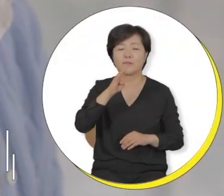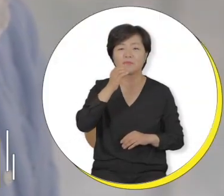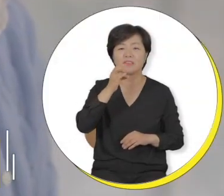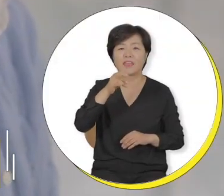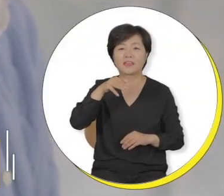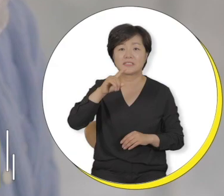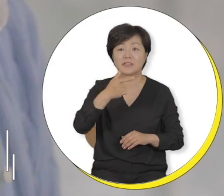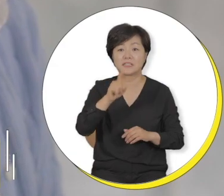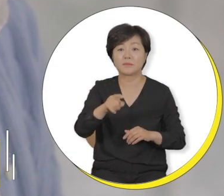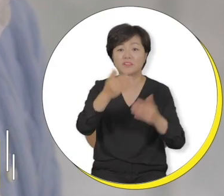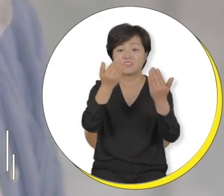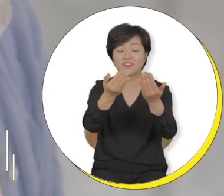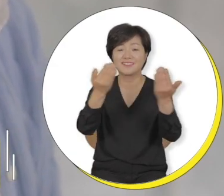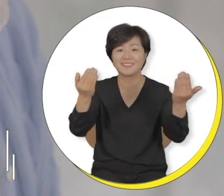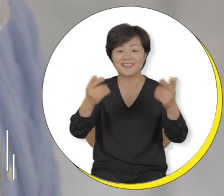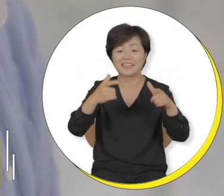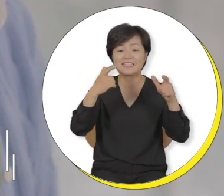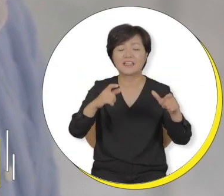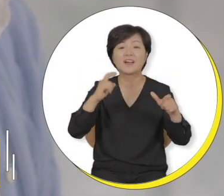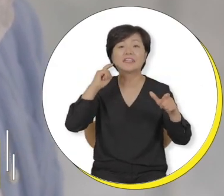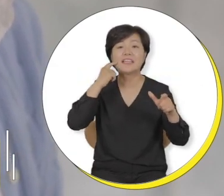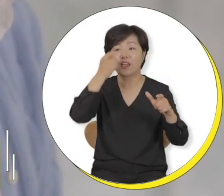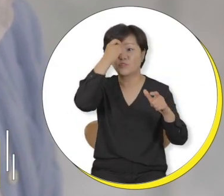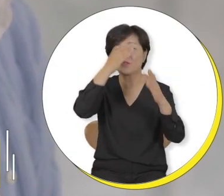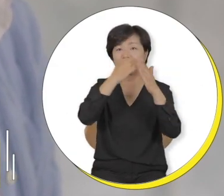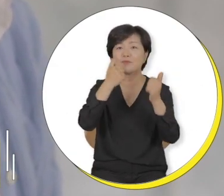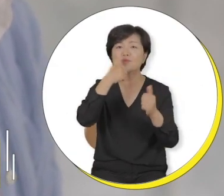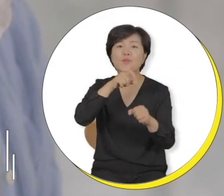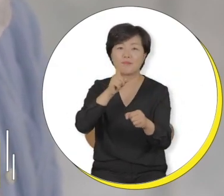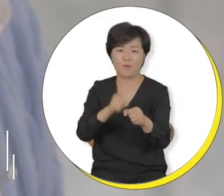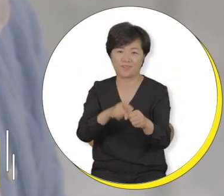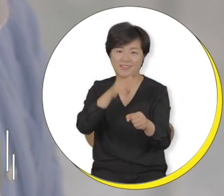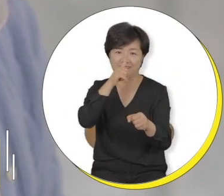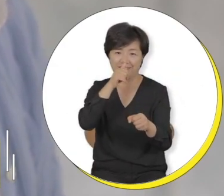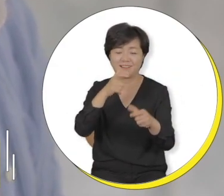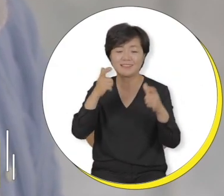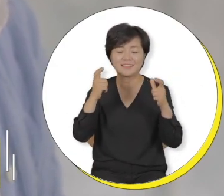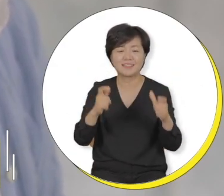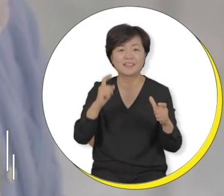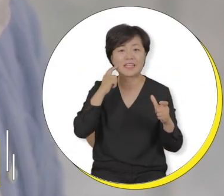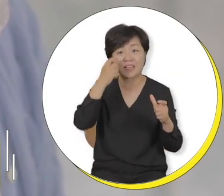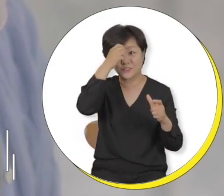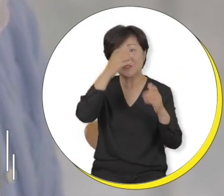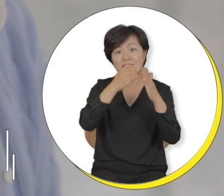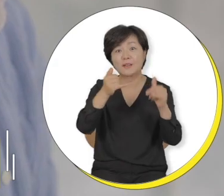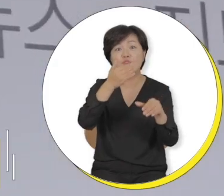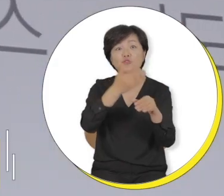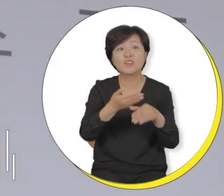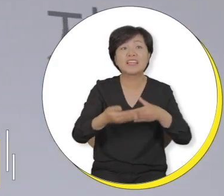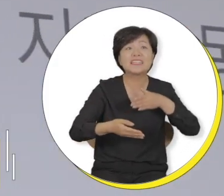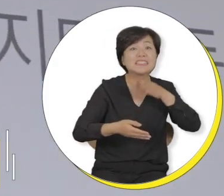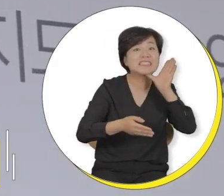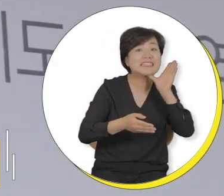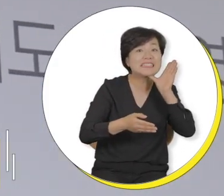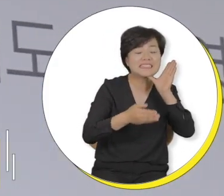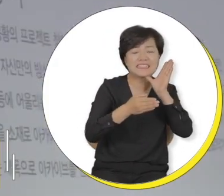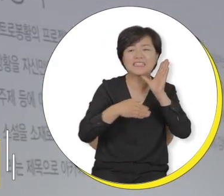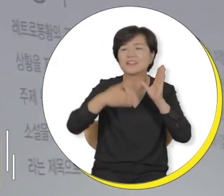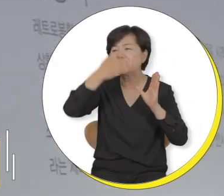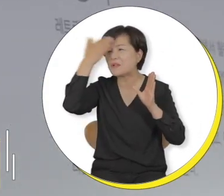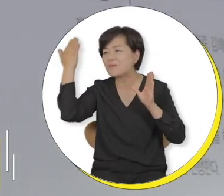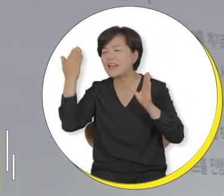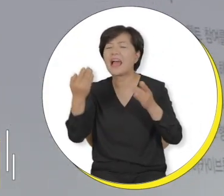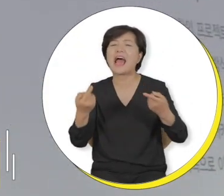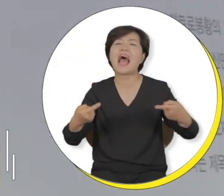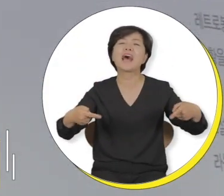덕업예찬이라는 이번 전시는 지역의 예술가들을 소개하는 전시입니다. 그리고 지역의 예술가들 중에서도 원로 작가분들과